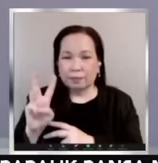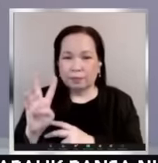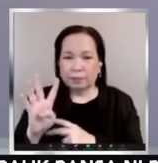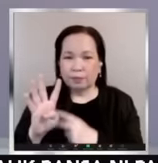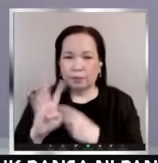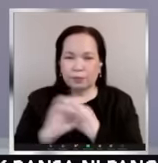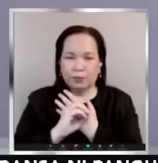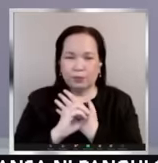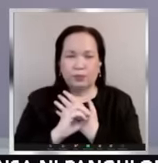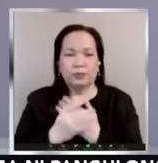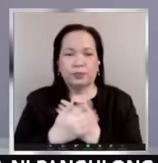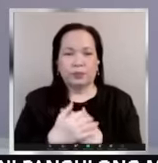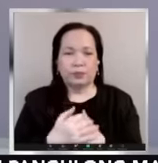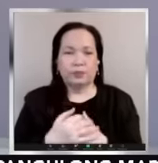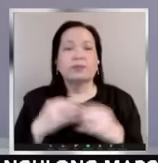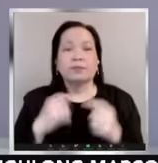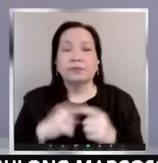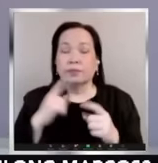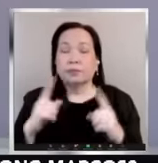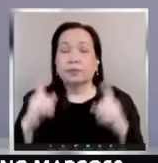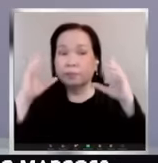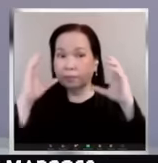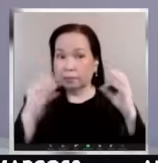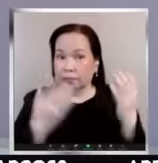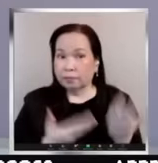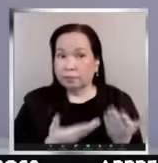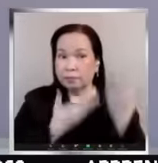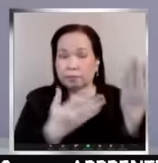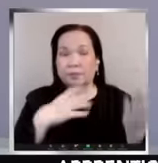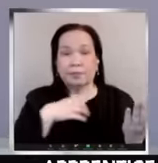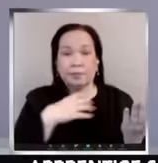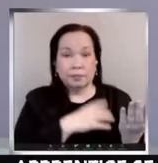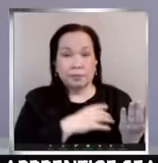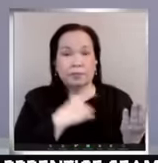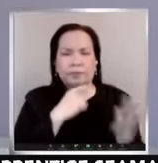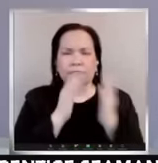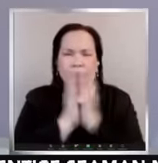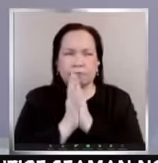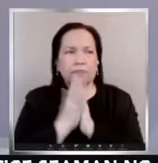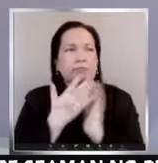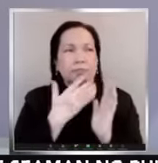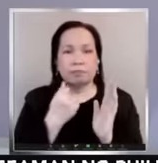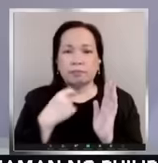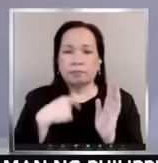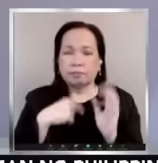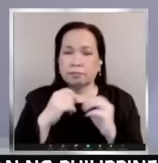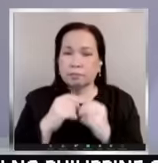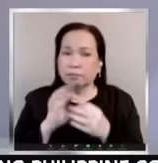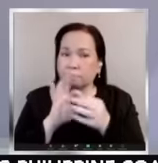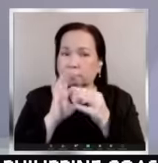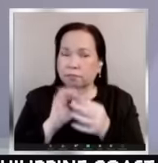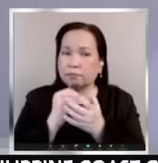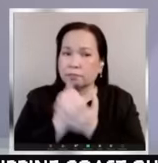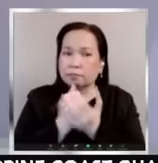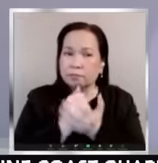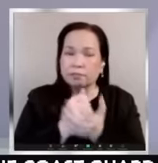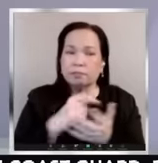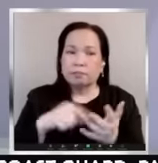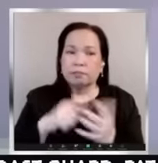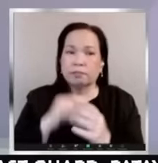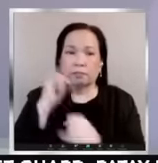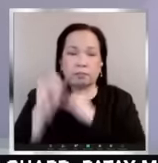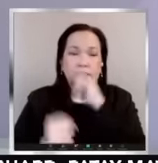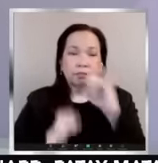Isang resolusyon ang inihain na sa Kamara na nananawagan ng pakikipagtulungan sa International Criminal Court